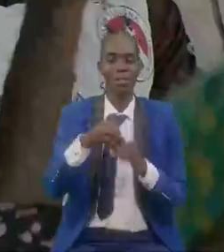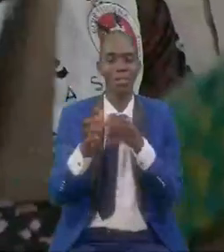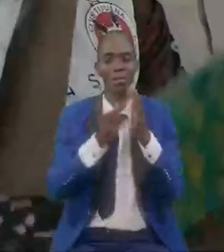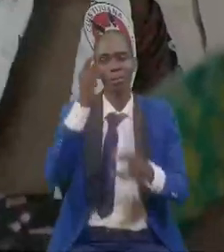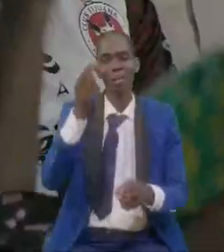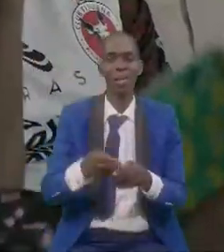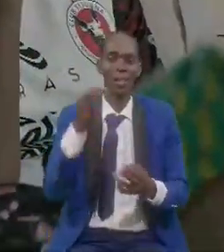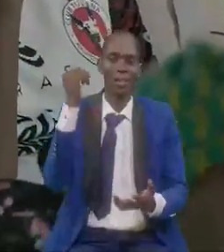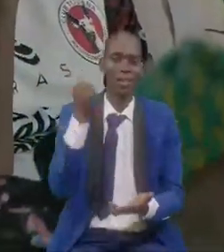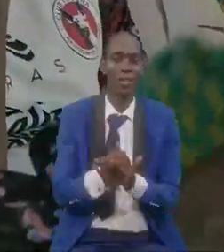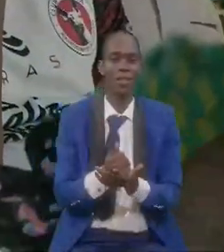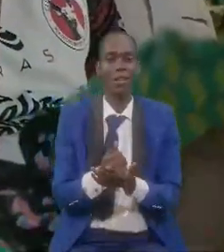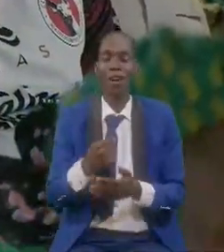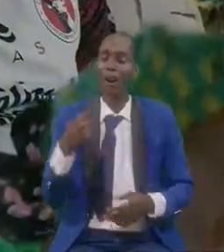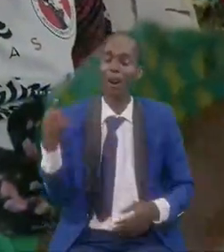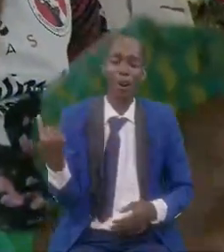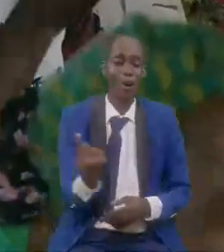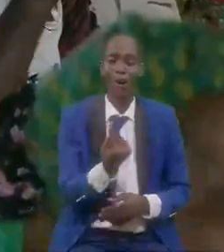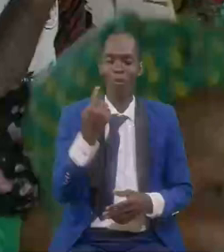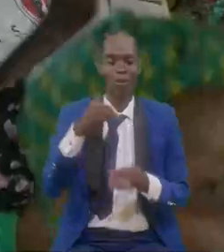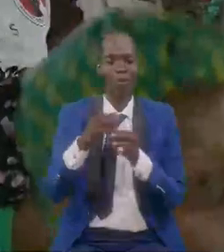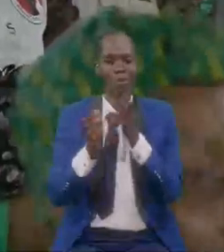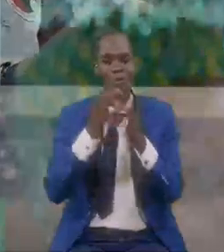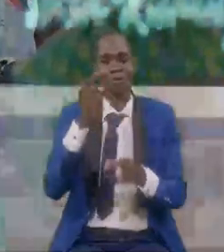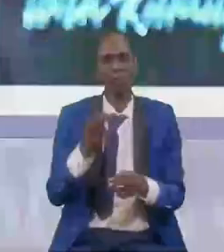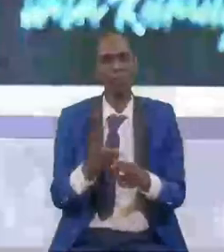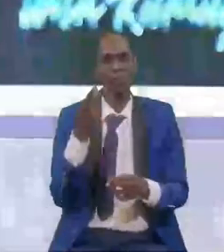temps. Tout le temps.